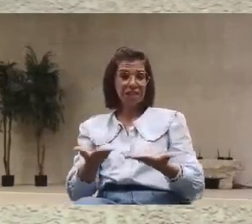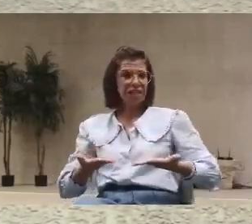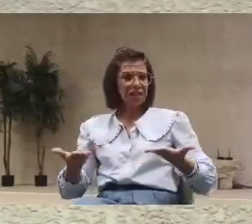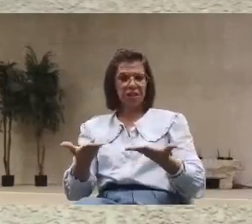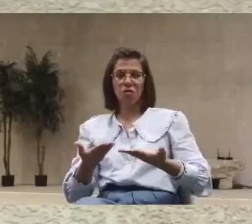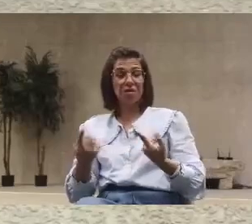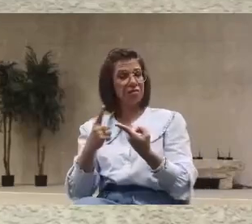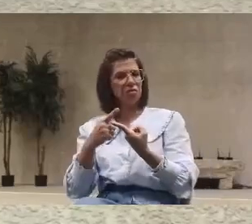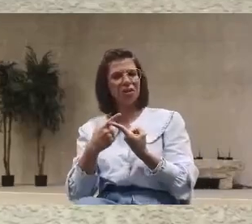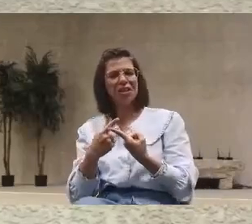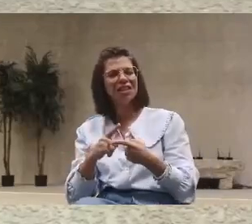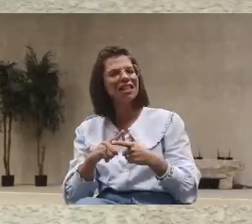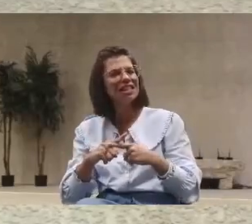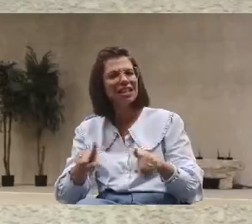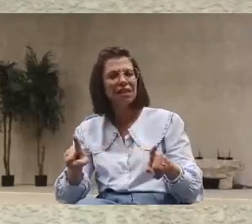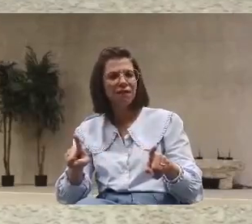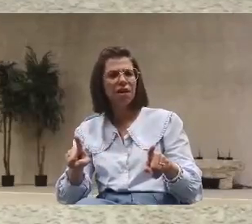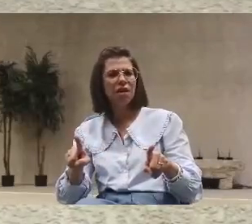Amen